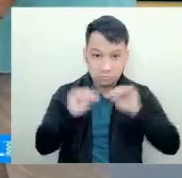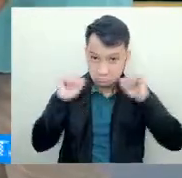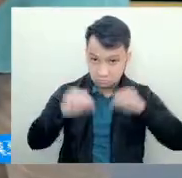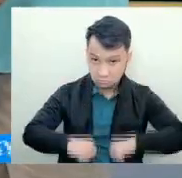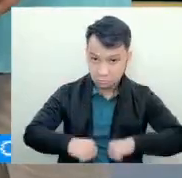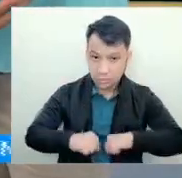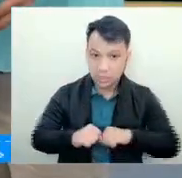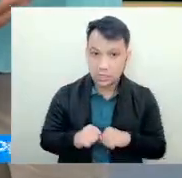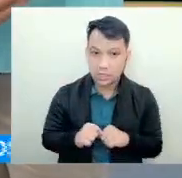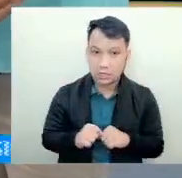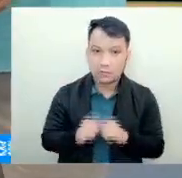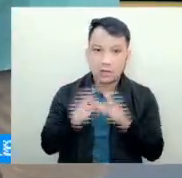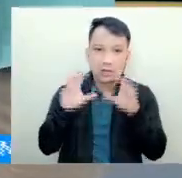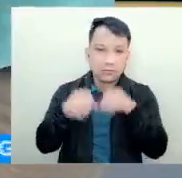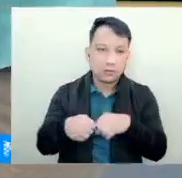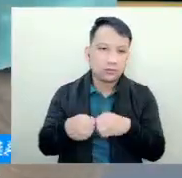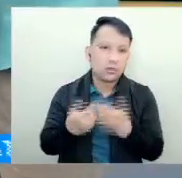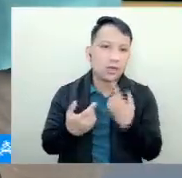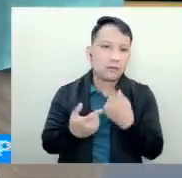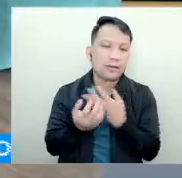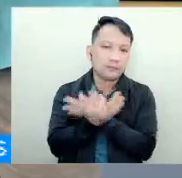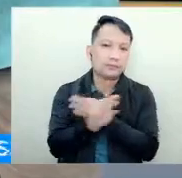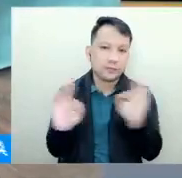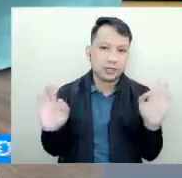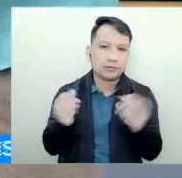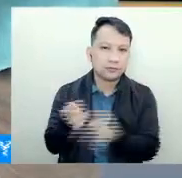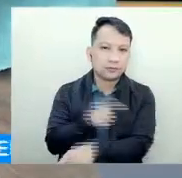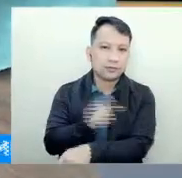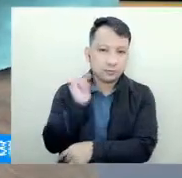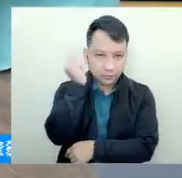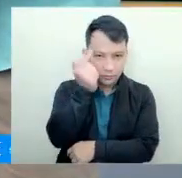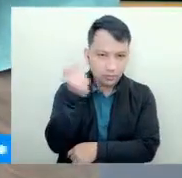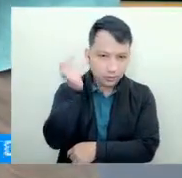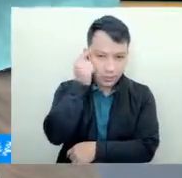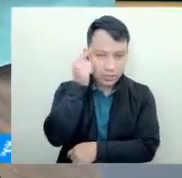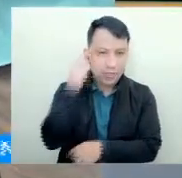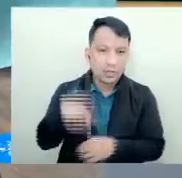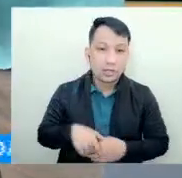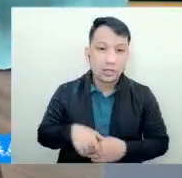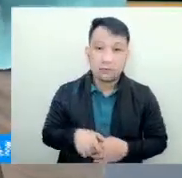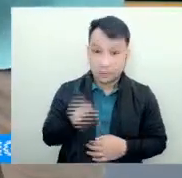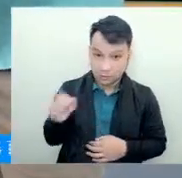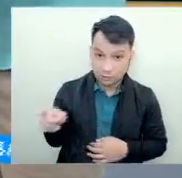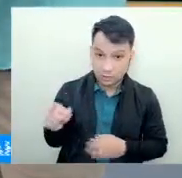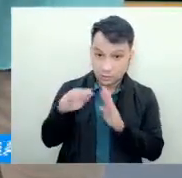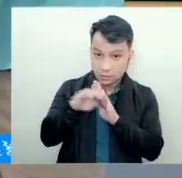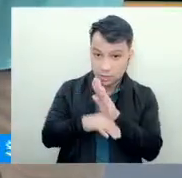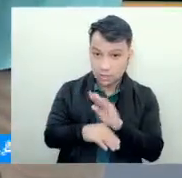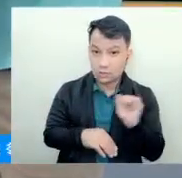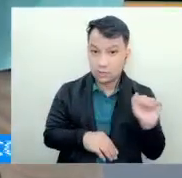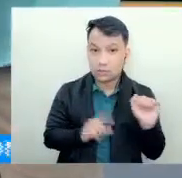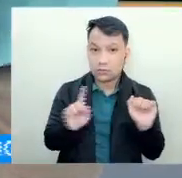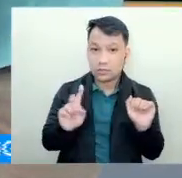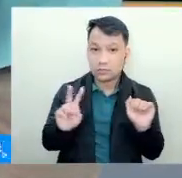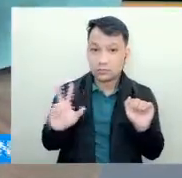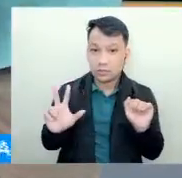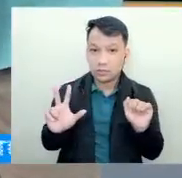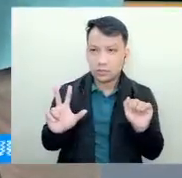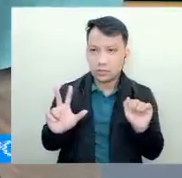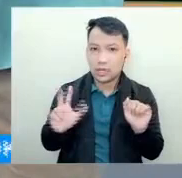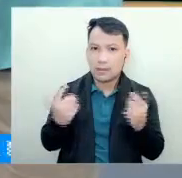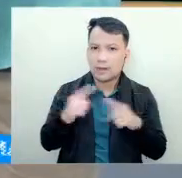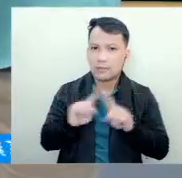At libre yan mula sa ating gobyerno. Pero syempre, may priority. If you're in the priority list, A1, A2, A3 pa rin yata ngayon